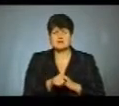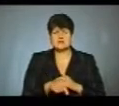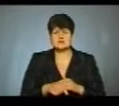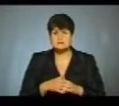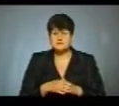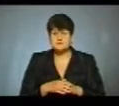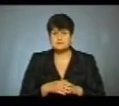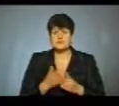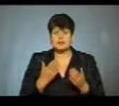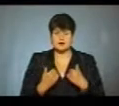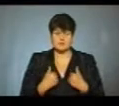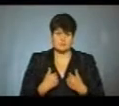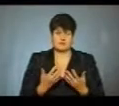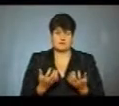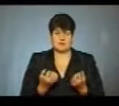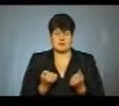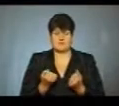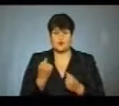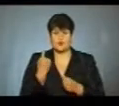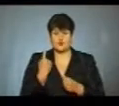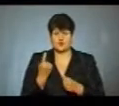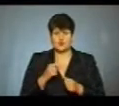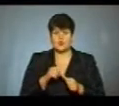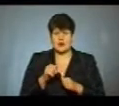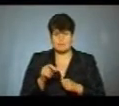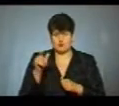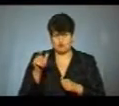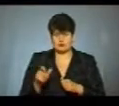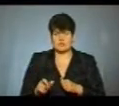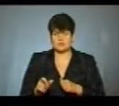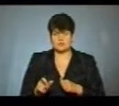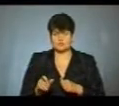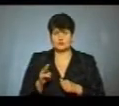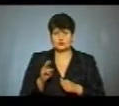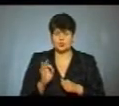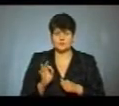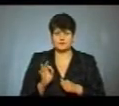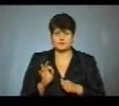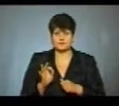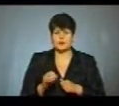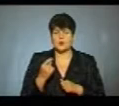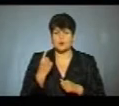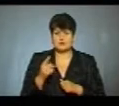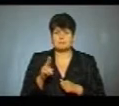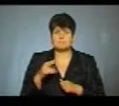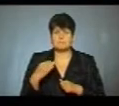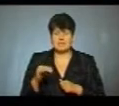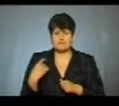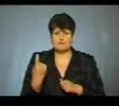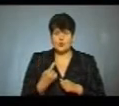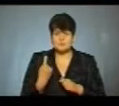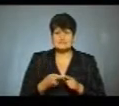змісту. Якщо ми беремо одну окрему людину, то ну, один пай в області